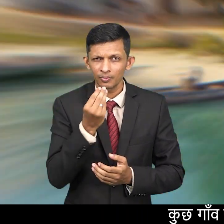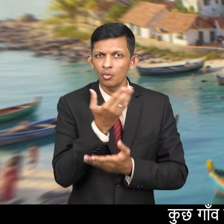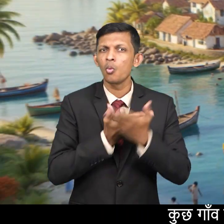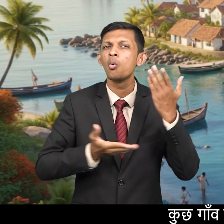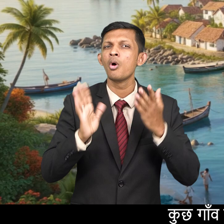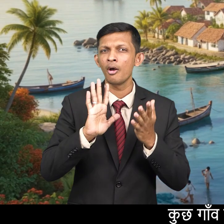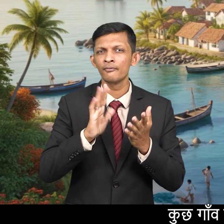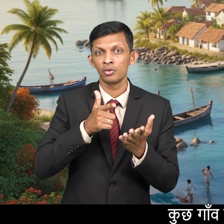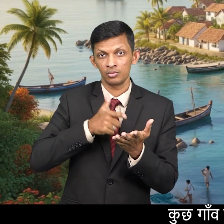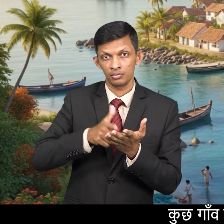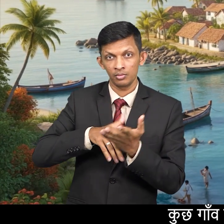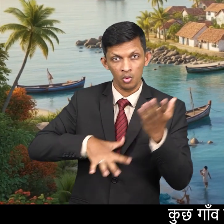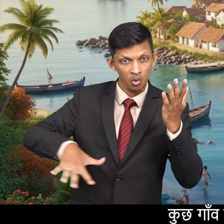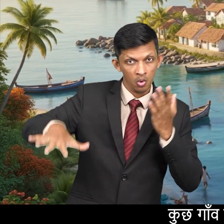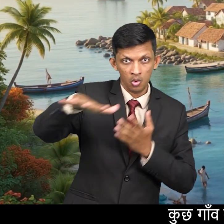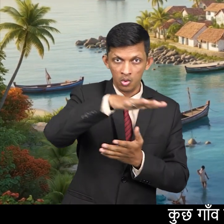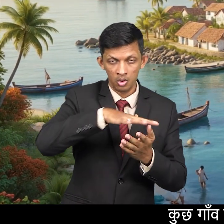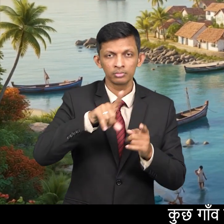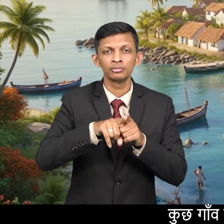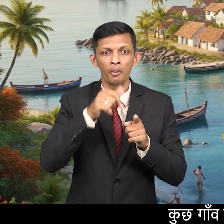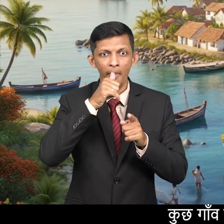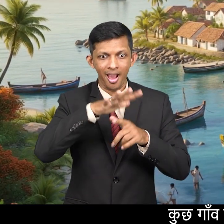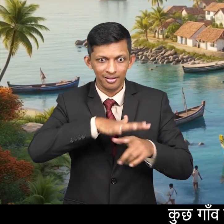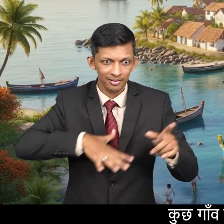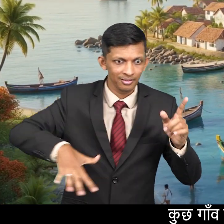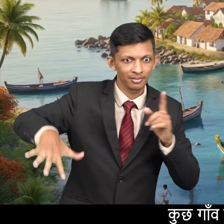कुछ गांव तो नदियों के बीच में द्वीपों पर भी है।